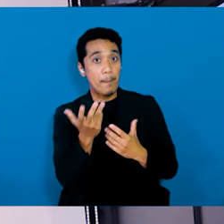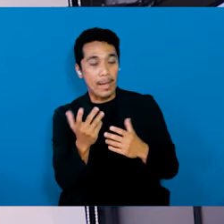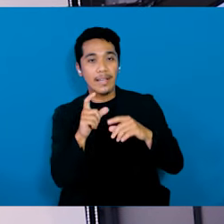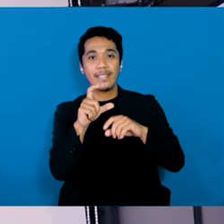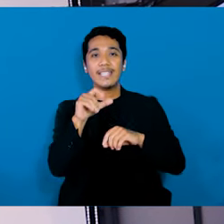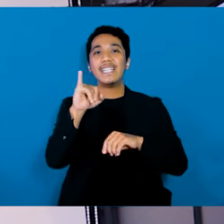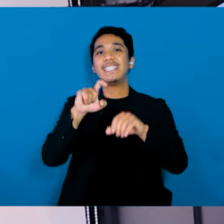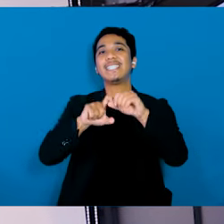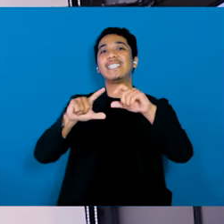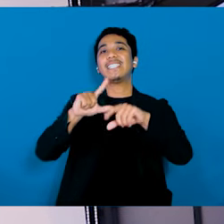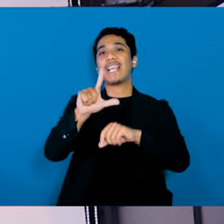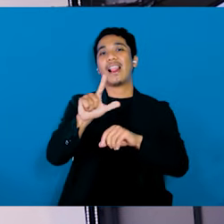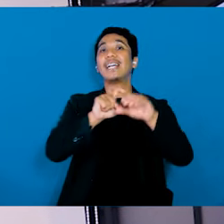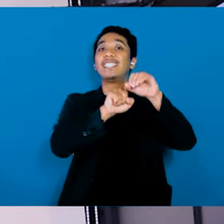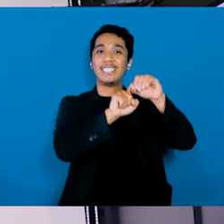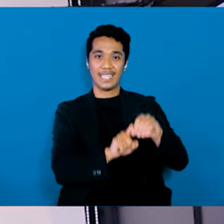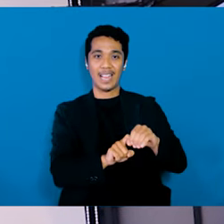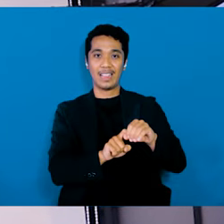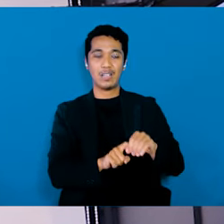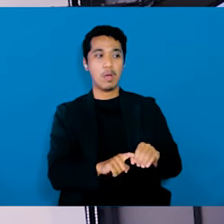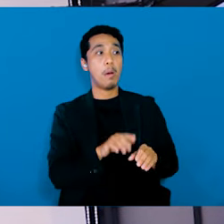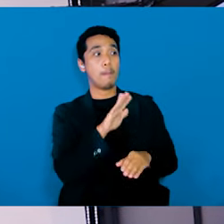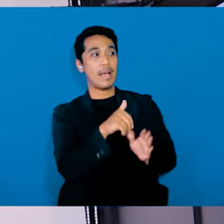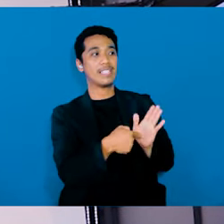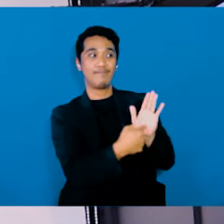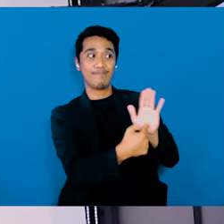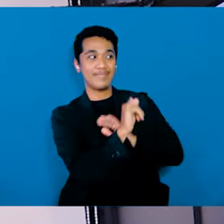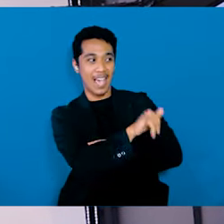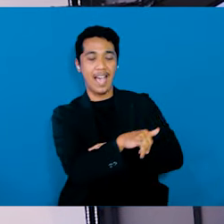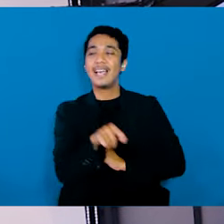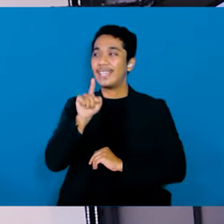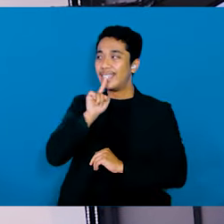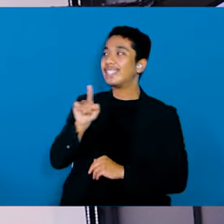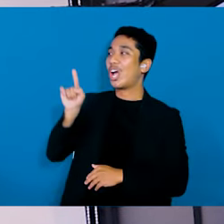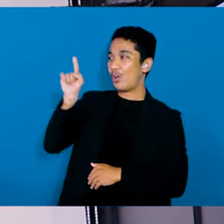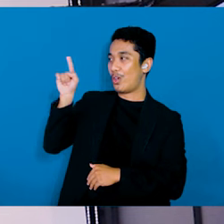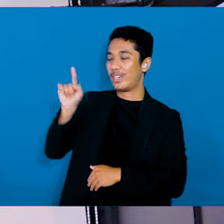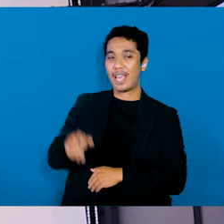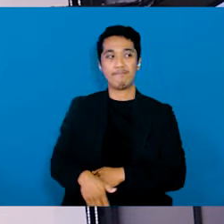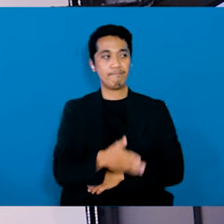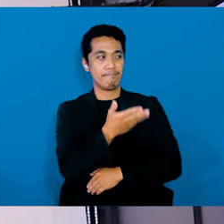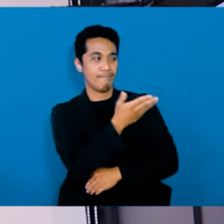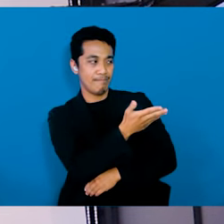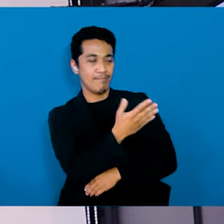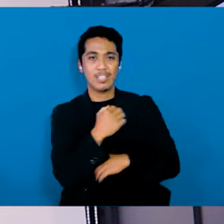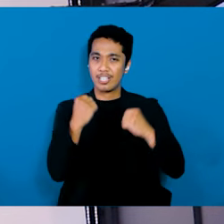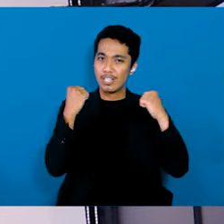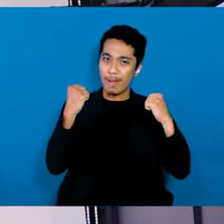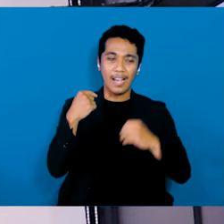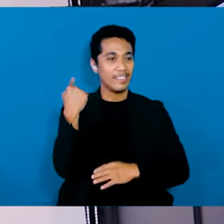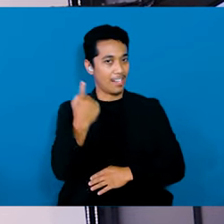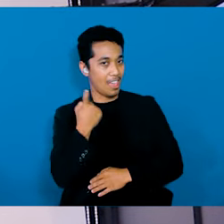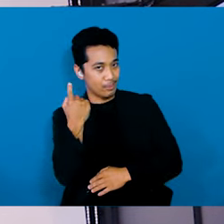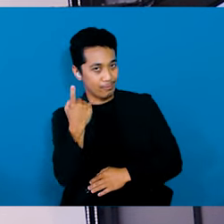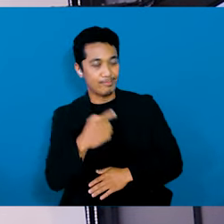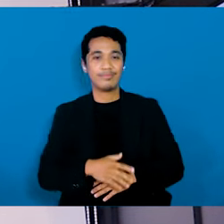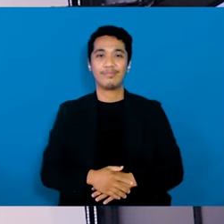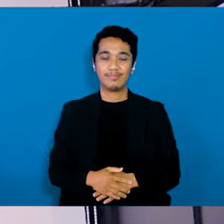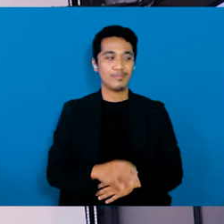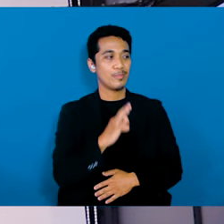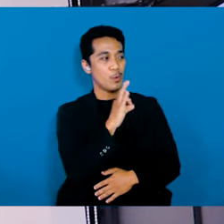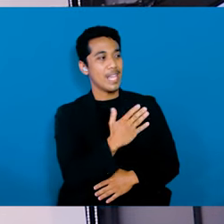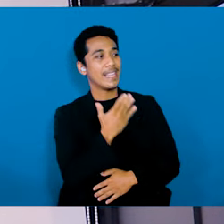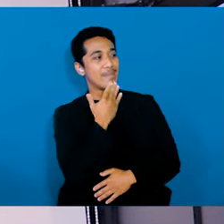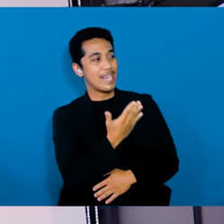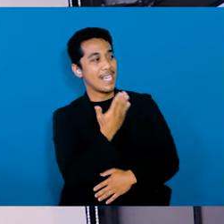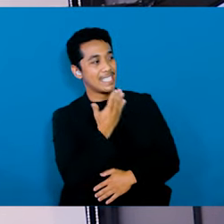Cikal. Ya, masih eksis ya Bu ya? Insya Allah. Oke, pokoknya Bu Nuning ini semangat terus.